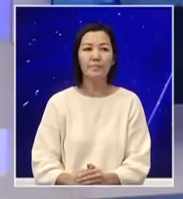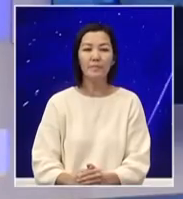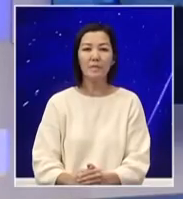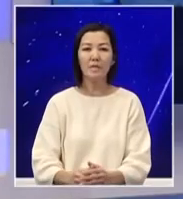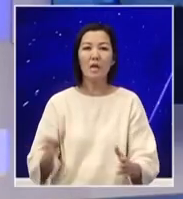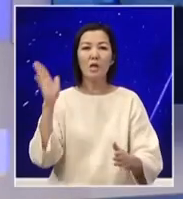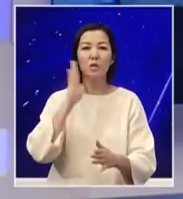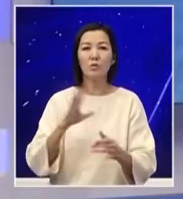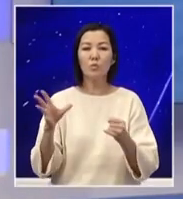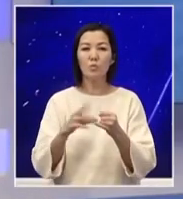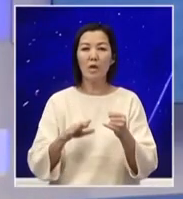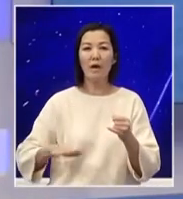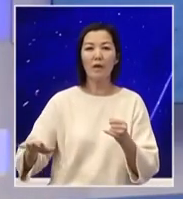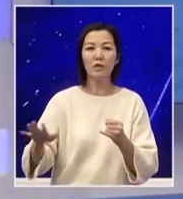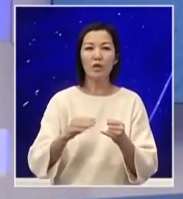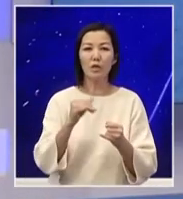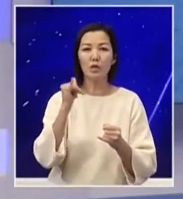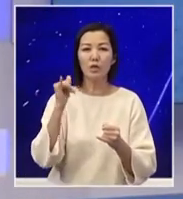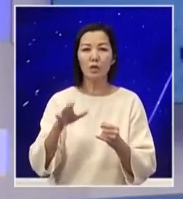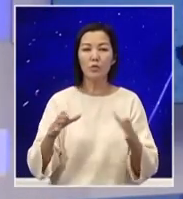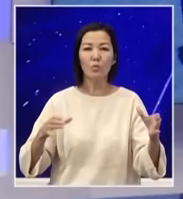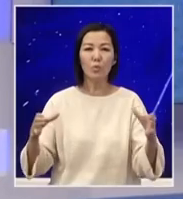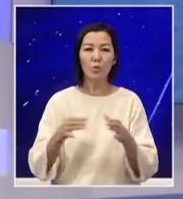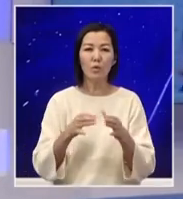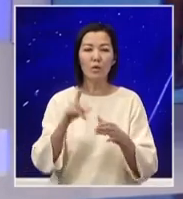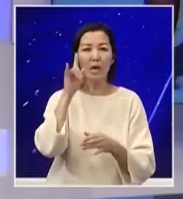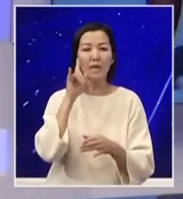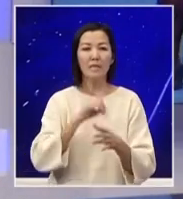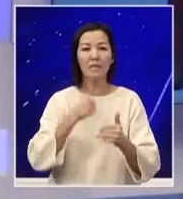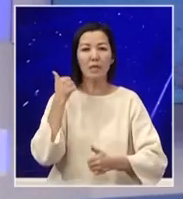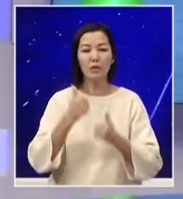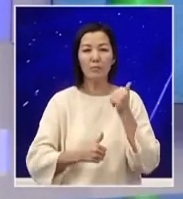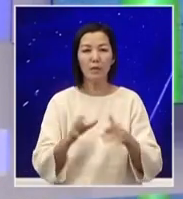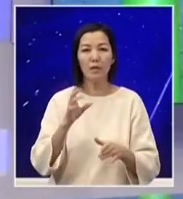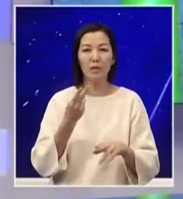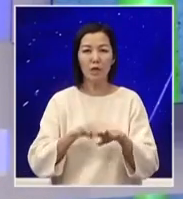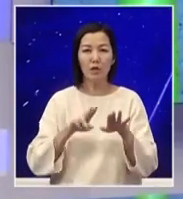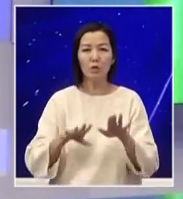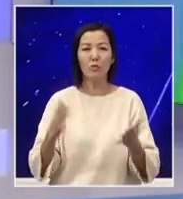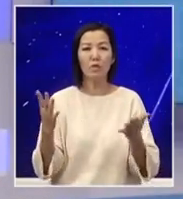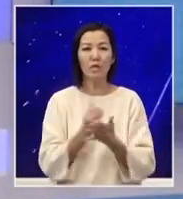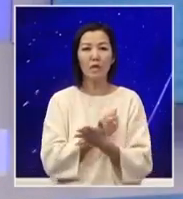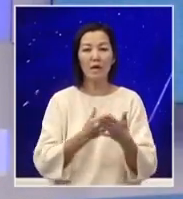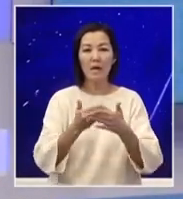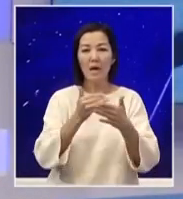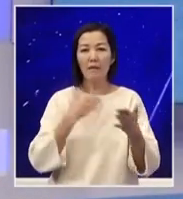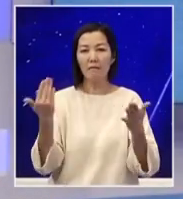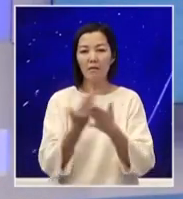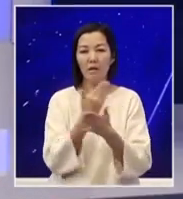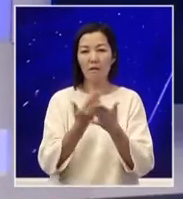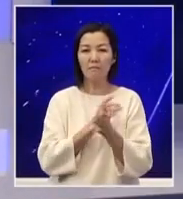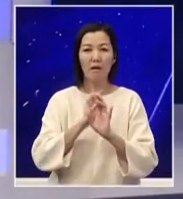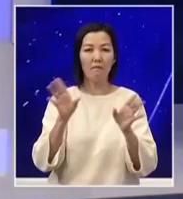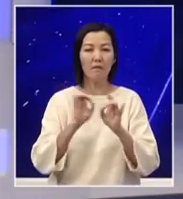Жағажай футболынан Жетісу өңірінің командасы Қазақстан чемпионатының күміс жүлдегері атанды. Ақжолтай хабарды алдыңғы хабарымызда айтқан